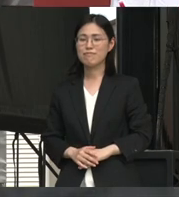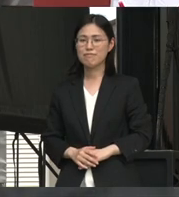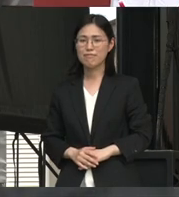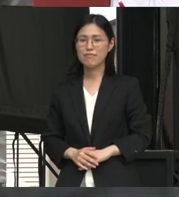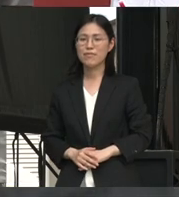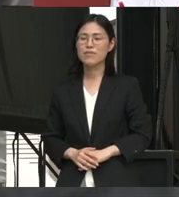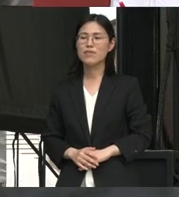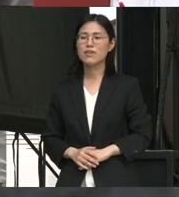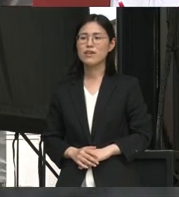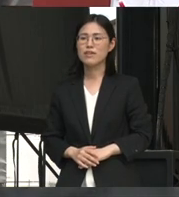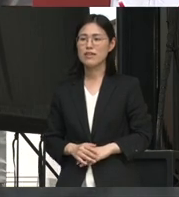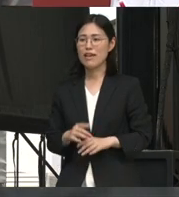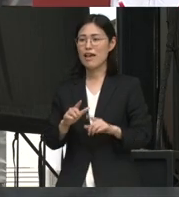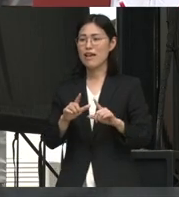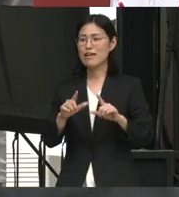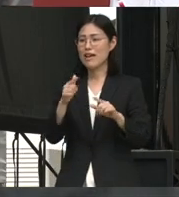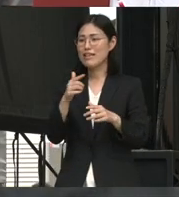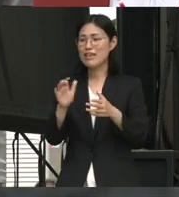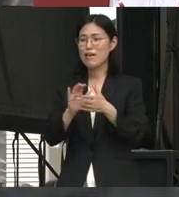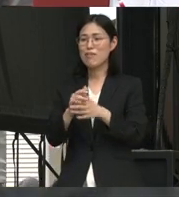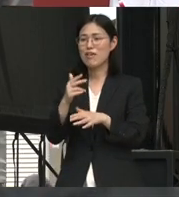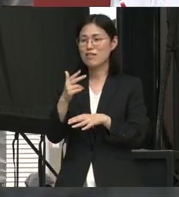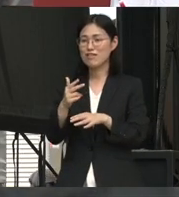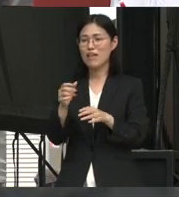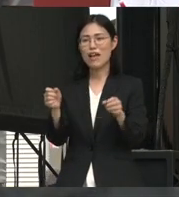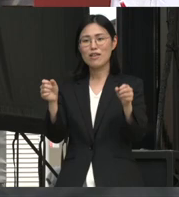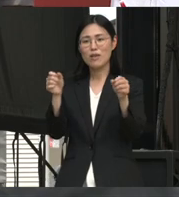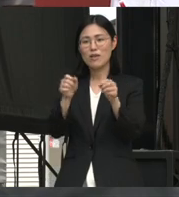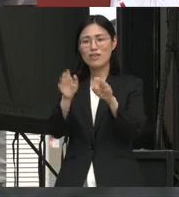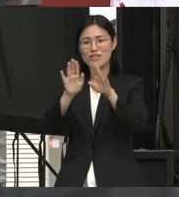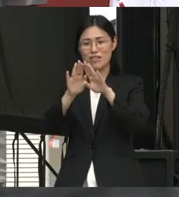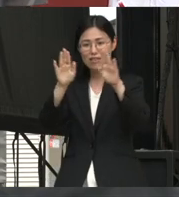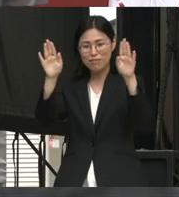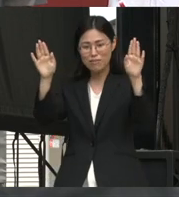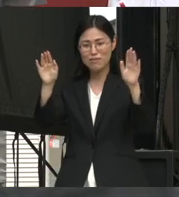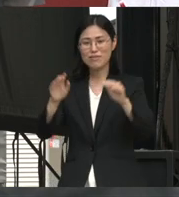それでは東大和市のトーチキススタートです。